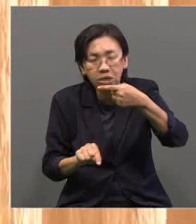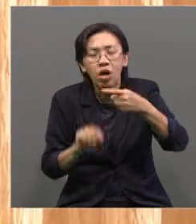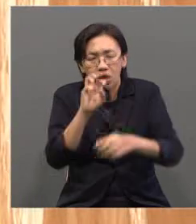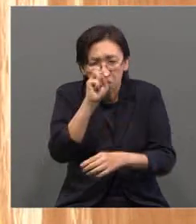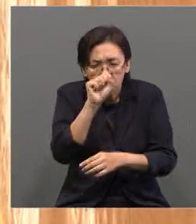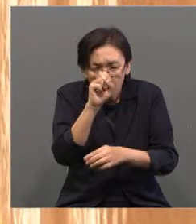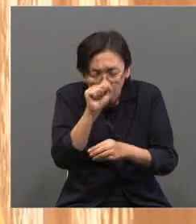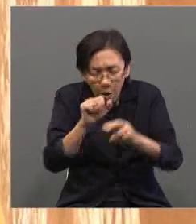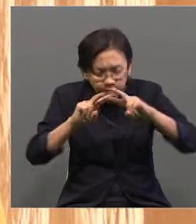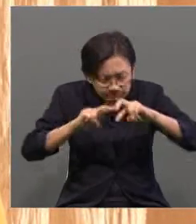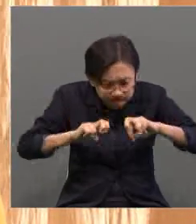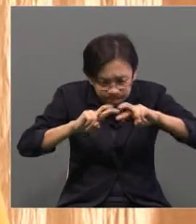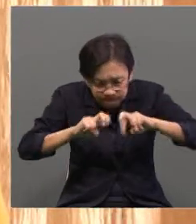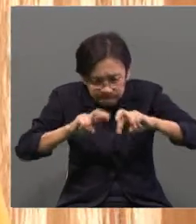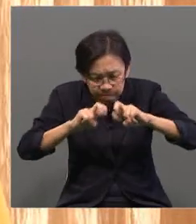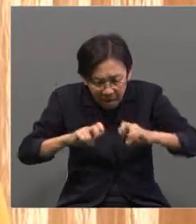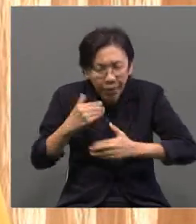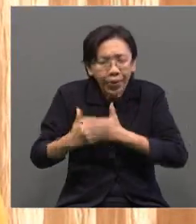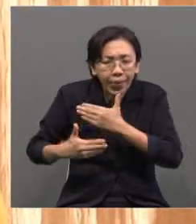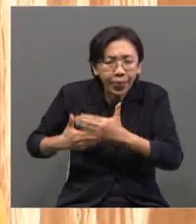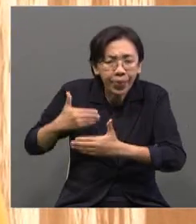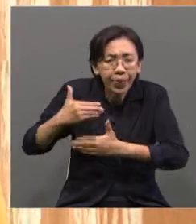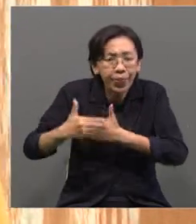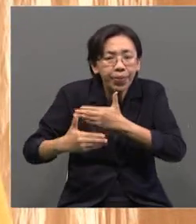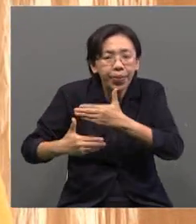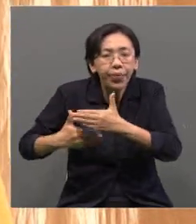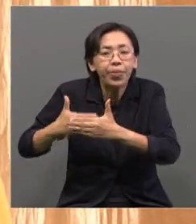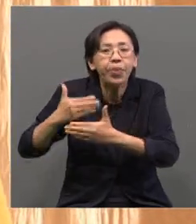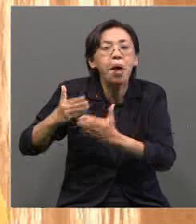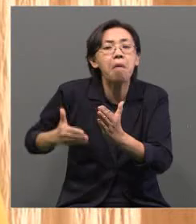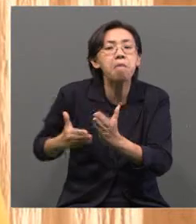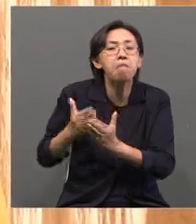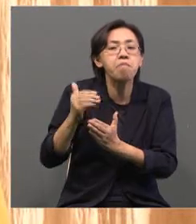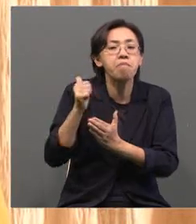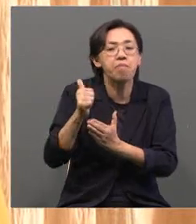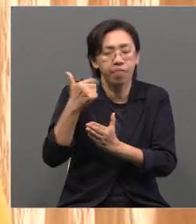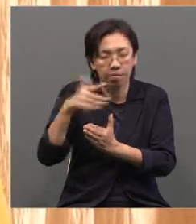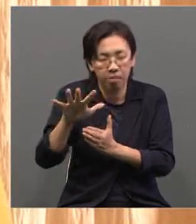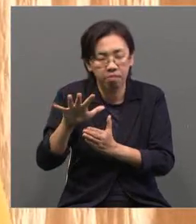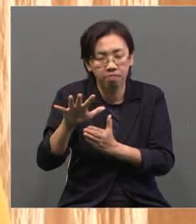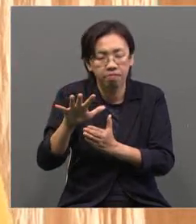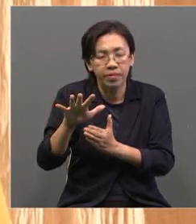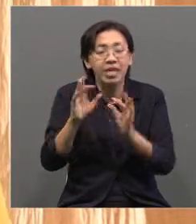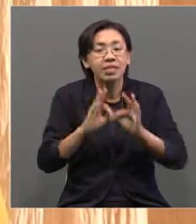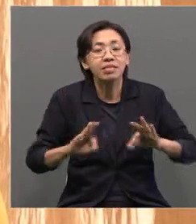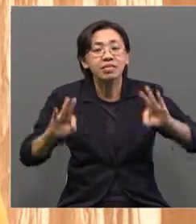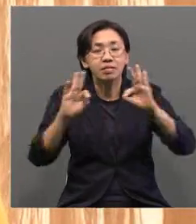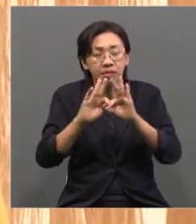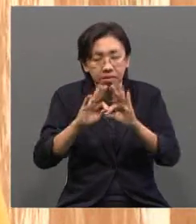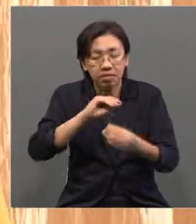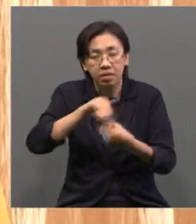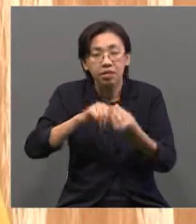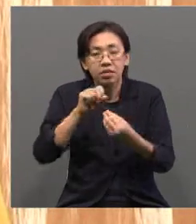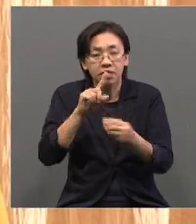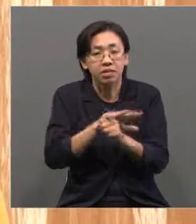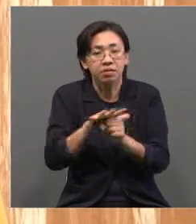องผ่านการดำเนินการจนประสบความสำเร็จแล้วและที่สำคัญปรัชญาของเศรษฐกิจ